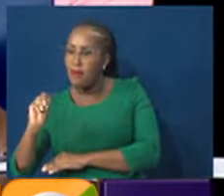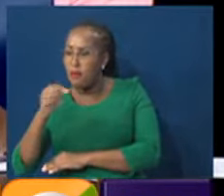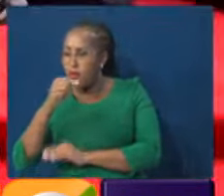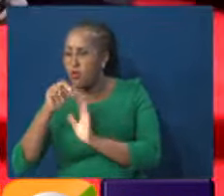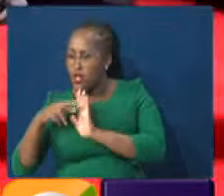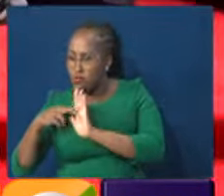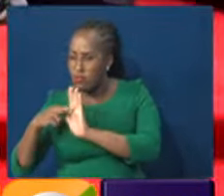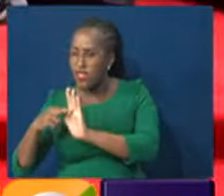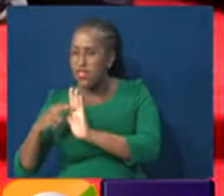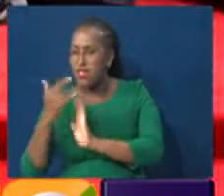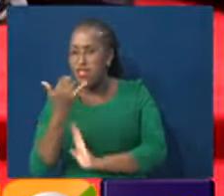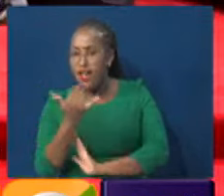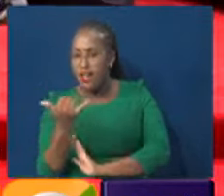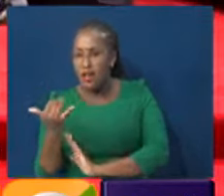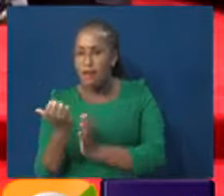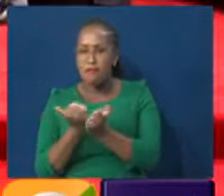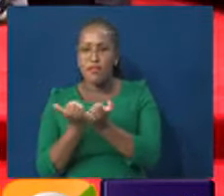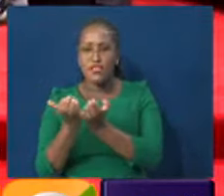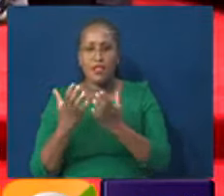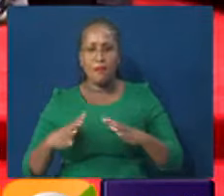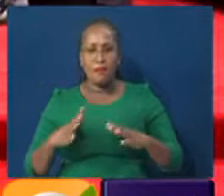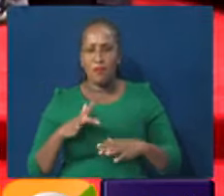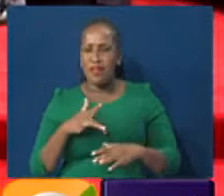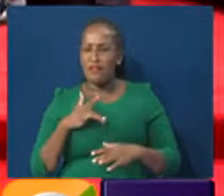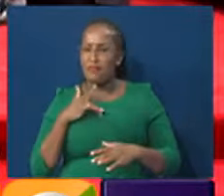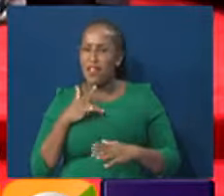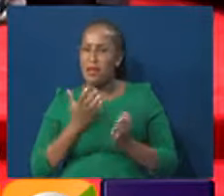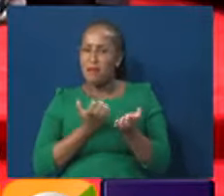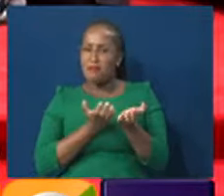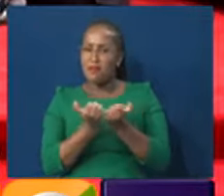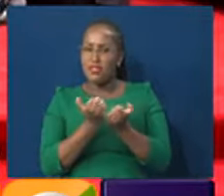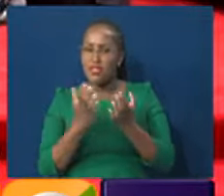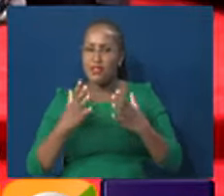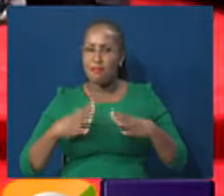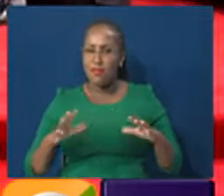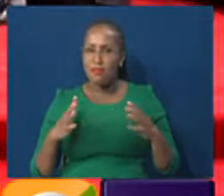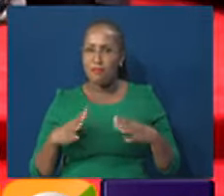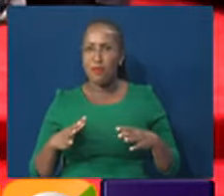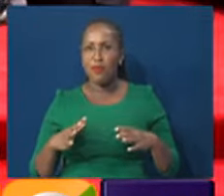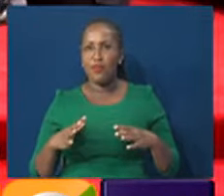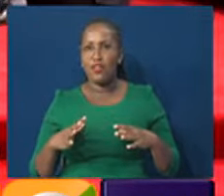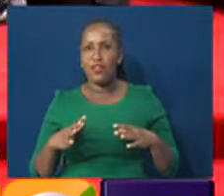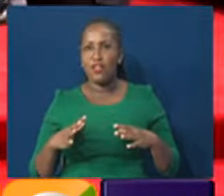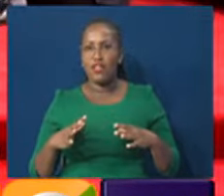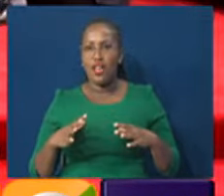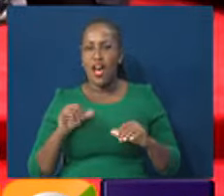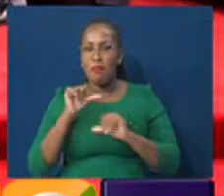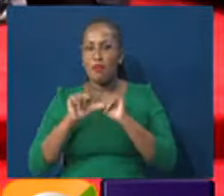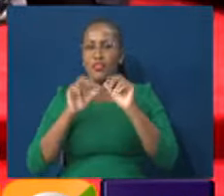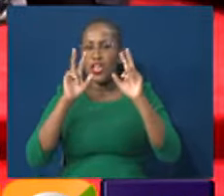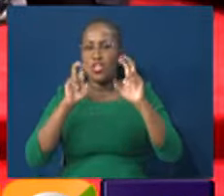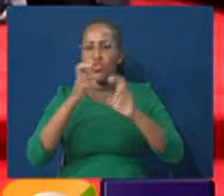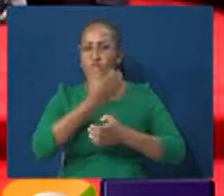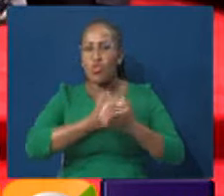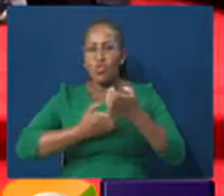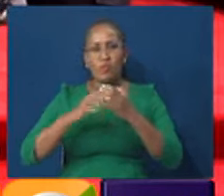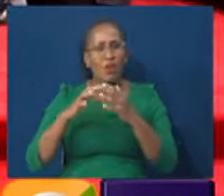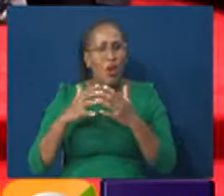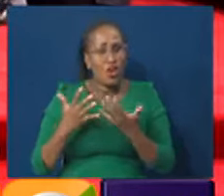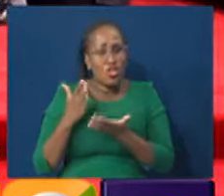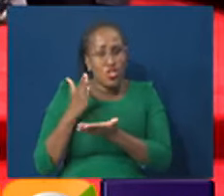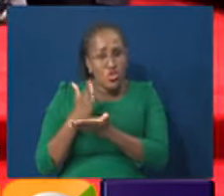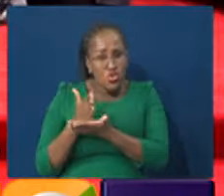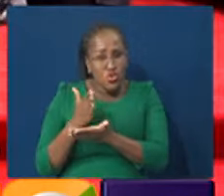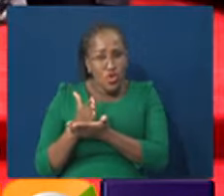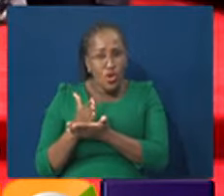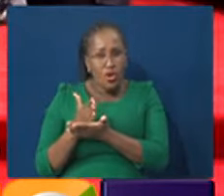wafanyabiashara wadogo wadogo. Uhalisia wa wafanyabiashara hao ikija katika swala zima la gharama ya maisha ukoje? Ni ukweli kwamba